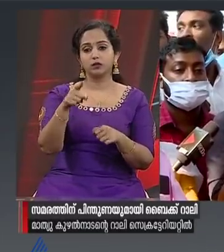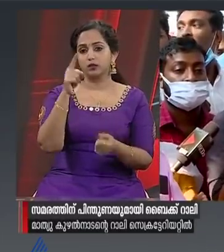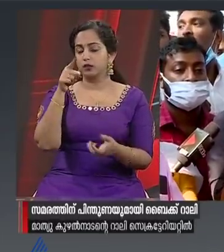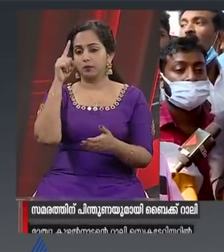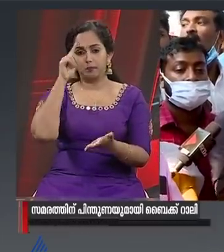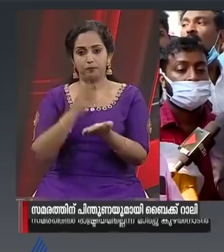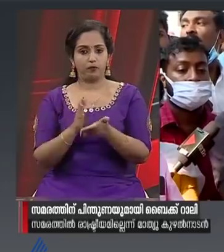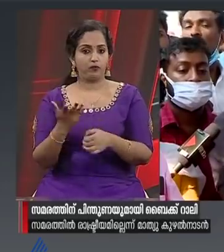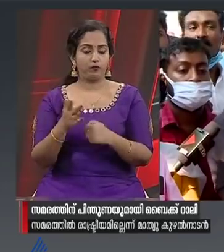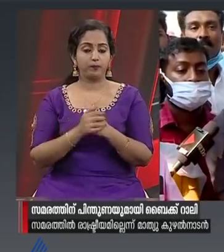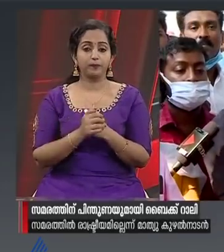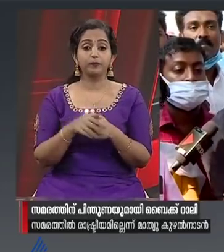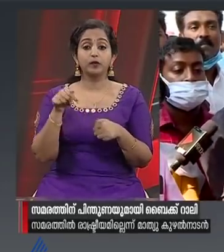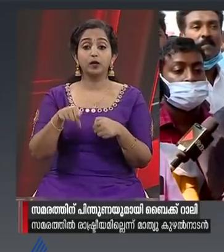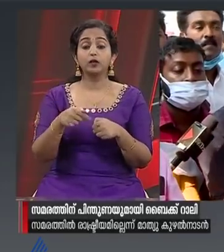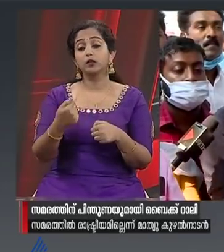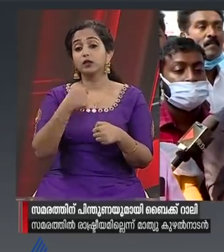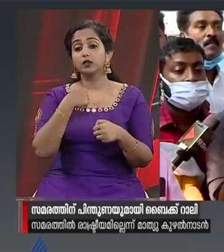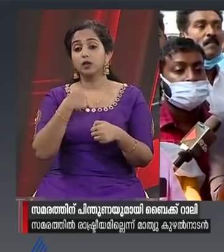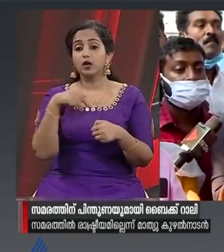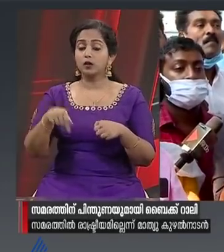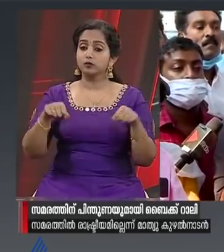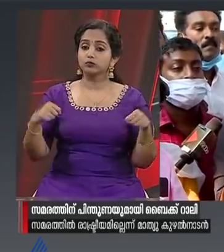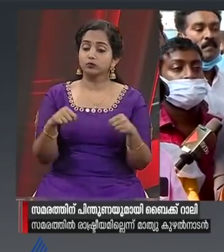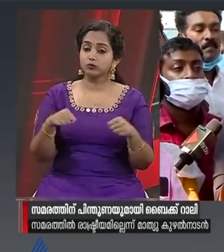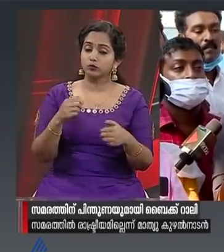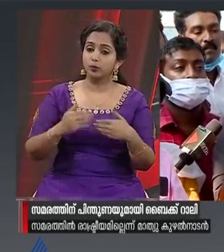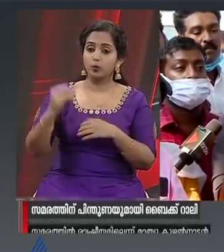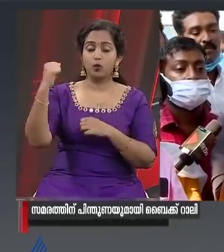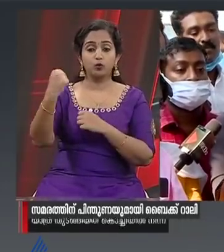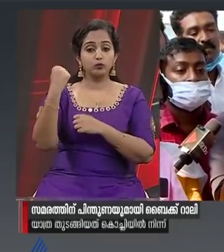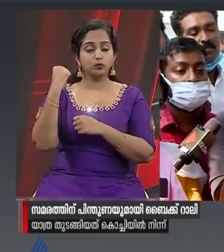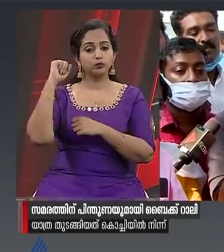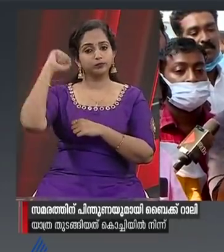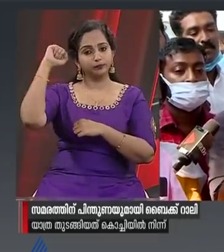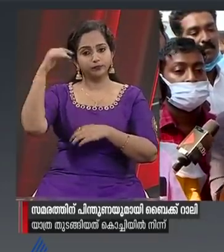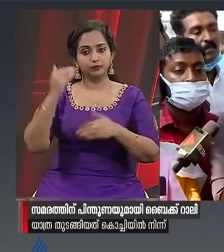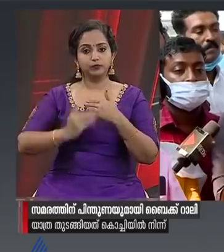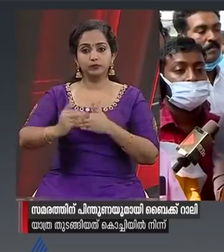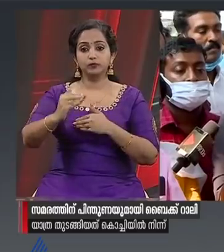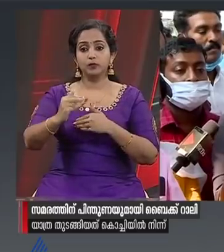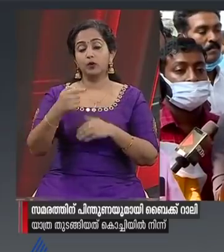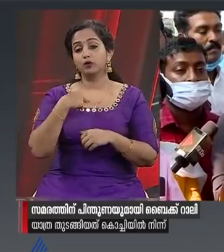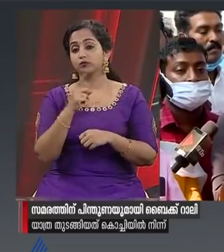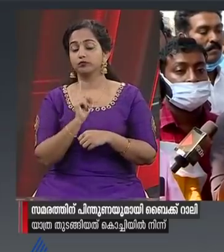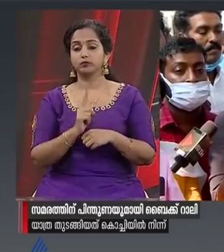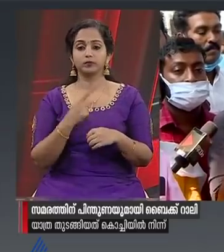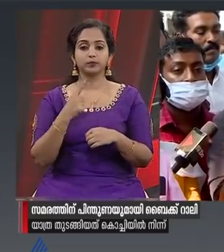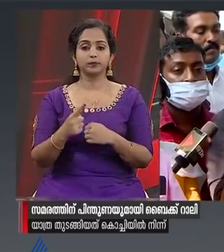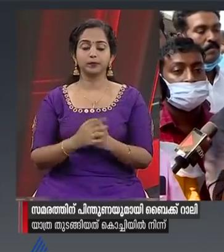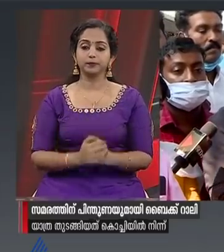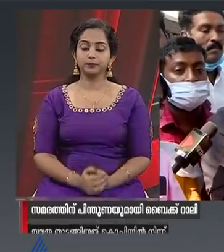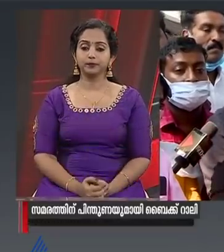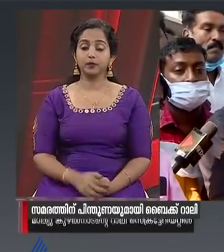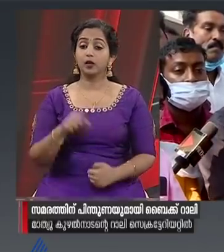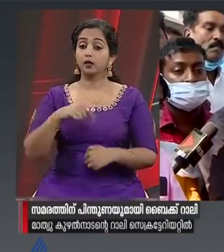മാത്രമാണ്. ഇതൊരു പ്രതിപക്ഷ ധർമ്മമായി ഏറ്റെടുത്ത് ഒരു വൻ സമരത്തിലേക്ക് ഞങ്ങൾ മുന്നോട്ട് പോകുമെന്ന മുന്നറിയിപ്പ് നൽകുന്നതിന് വേണ്ടിയിട്ടാണ് ഞങ്ങൾ